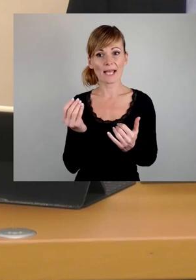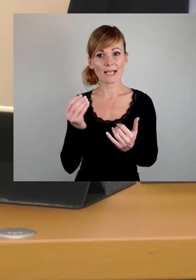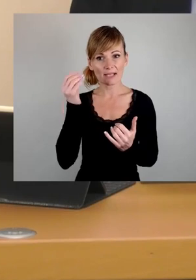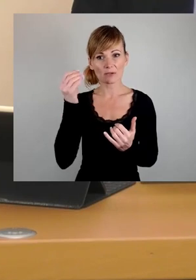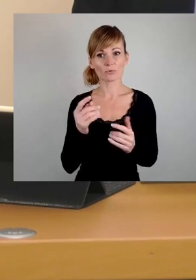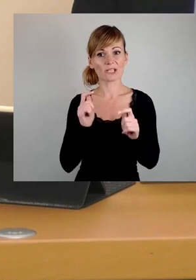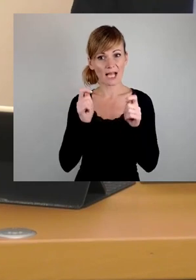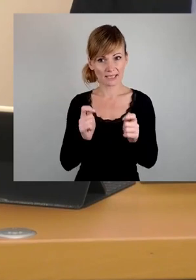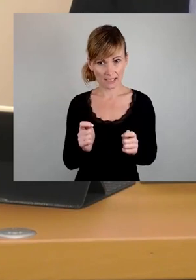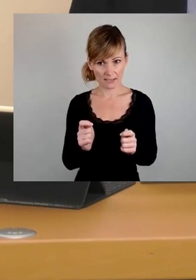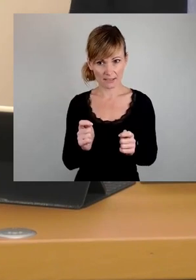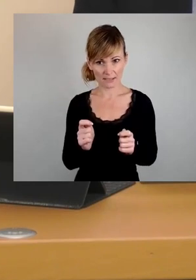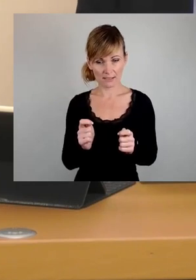mal